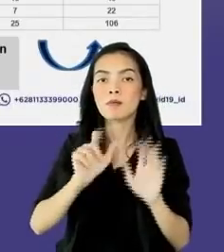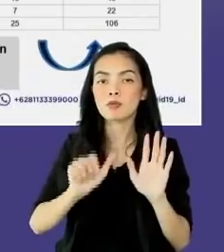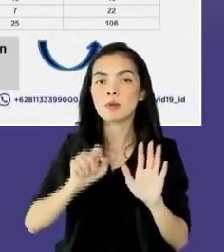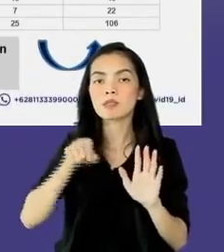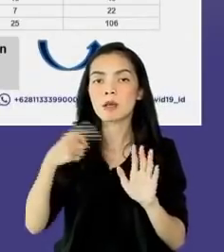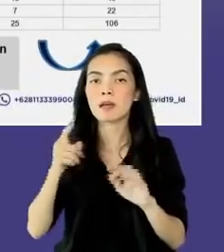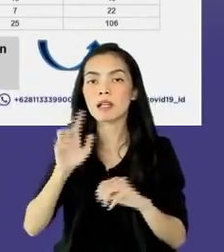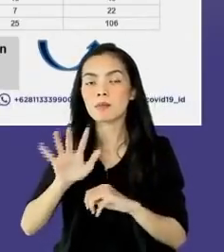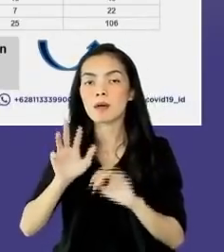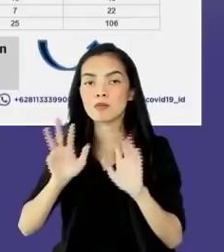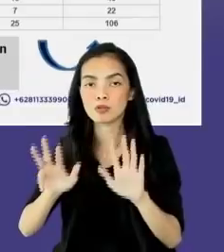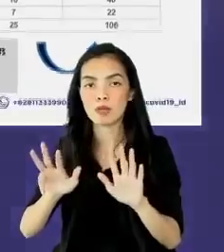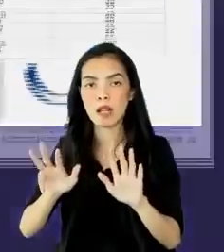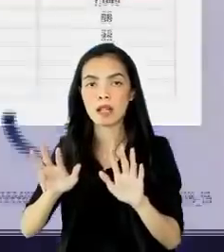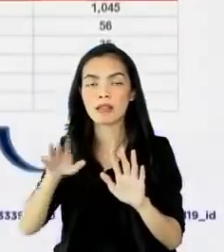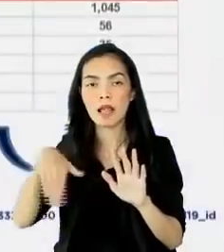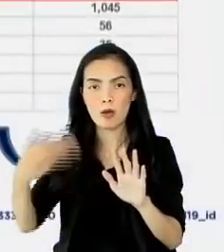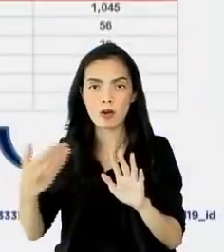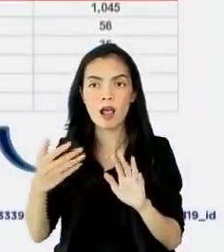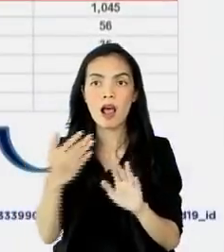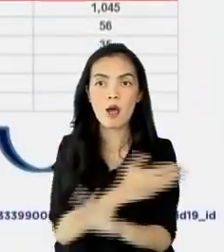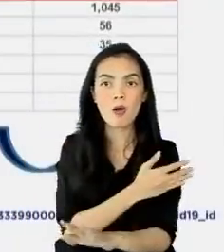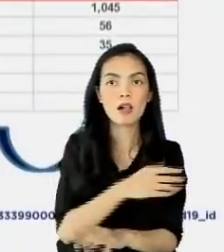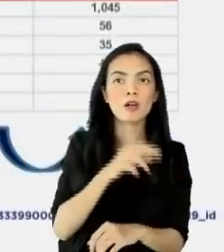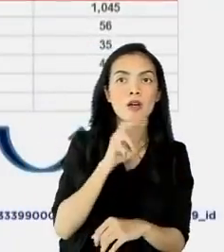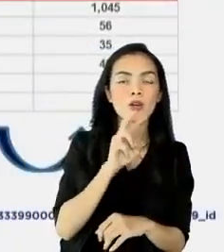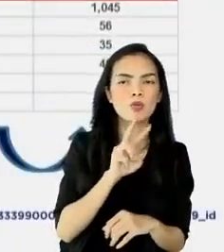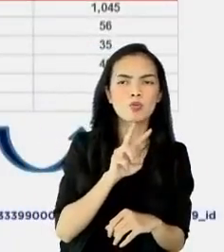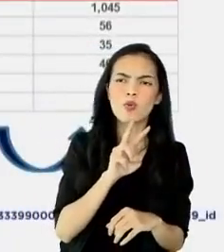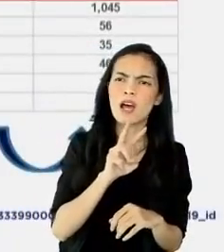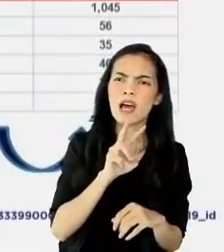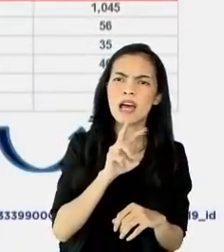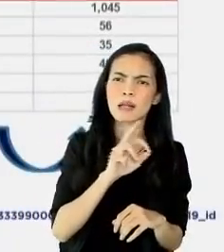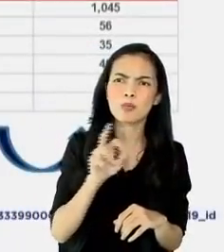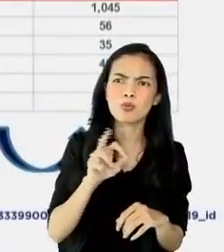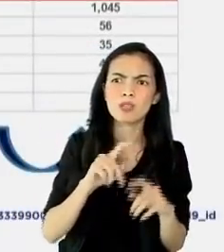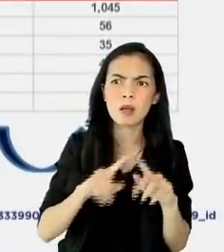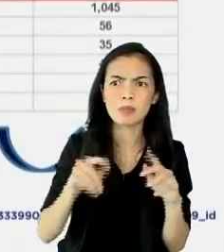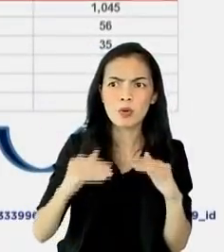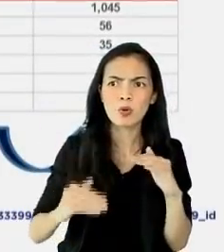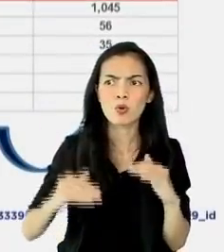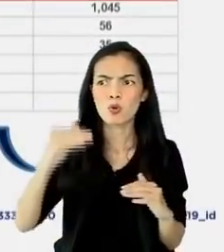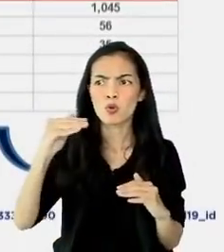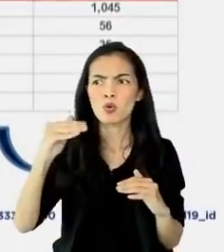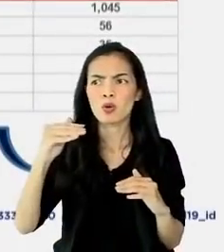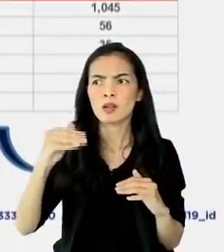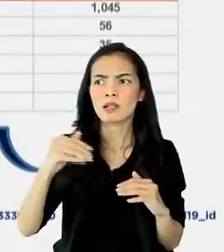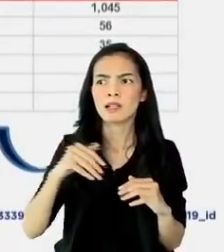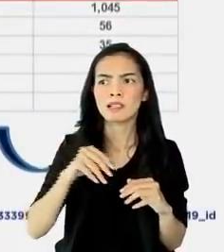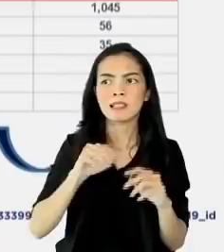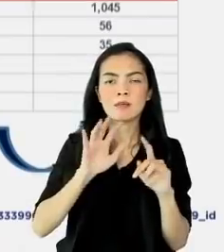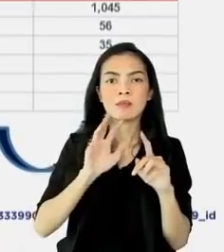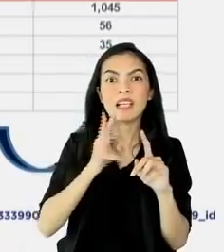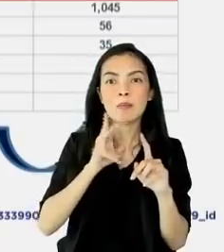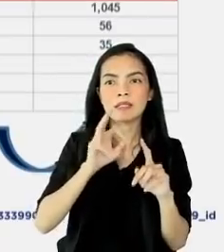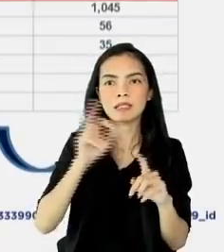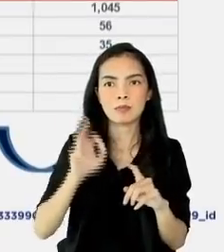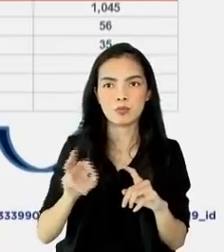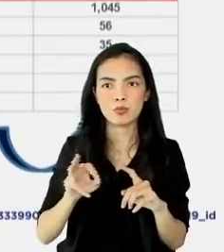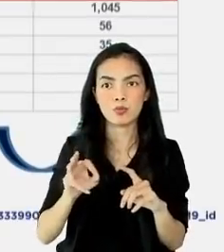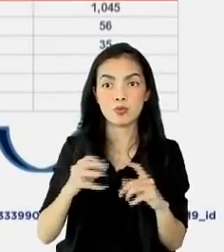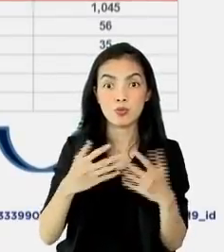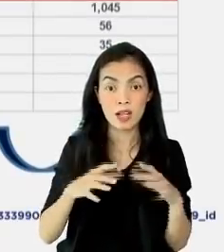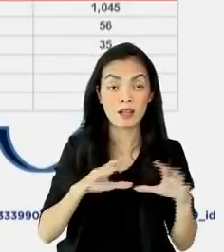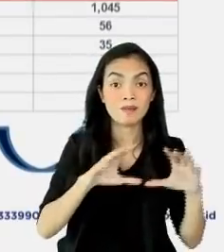awalnya 2.500 naik jadi 13.000. Jadi sekitar 5 kali lipat kita lihat angka kematiannya. Yang kedua, distribusi usia